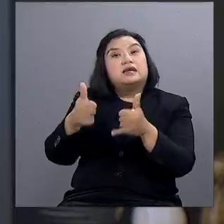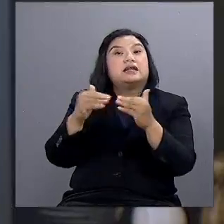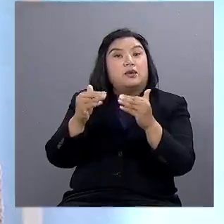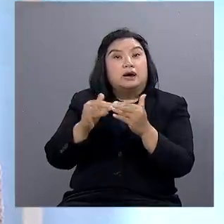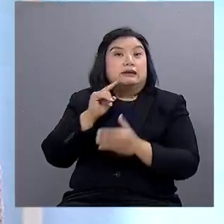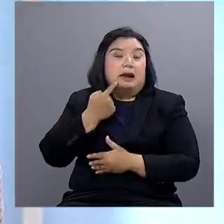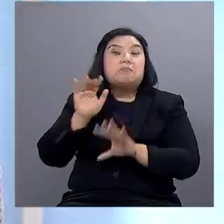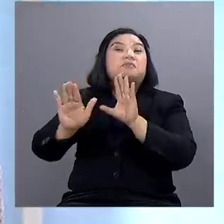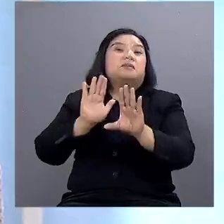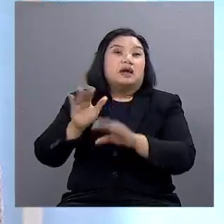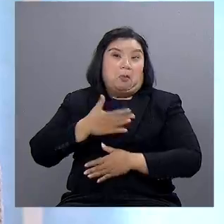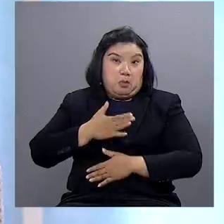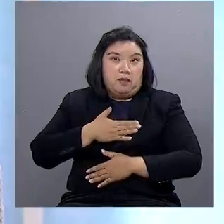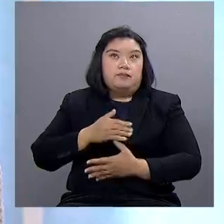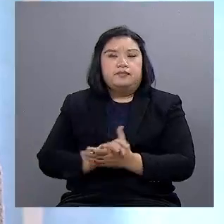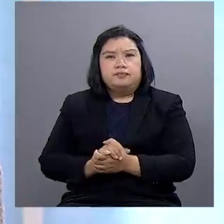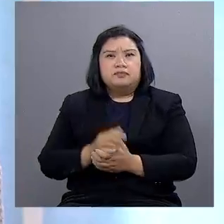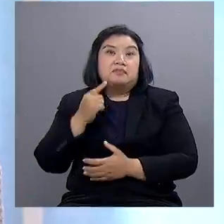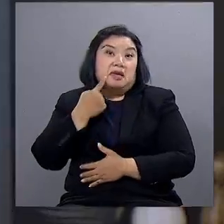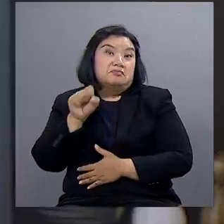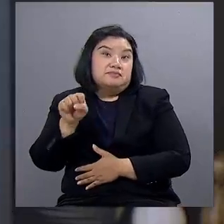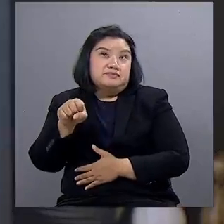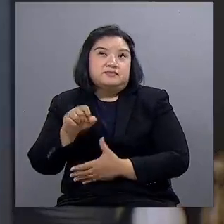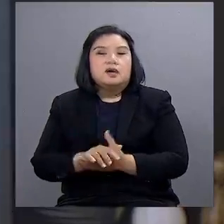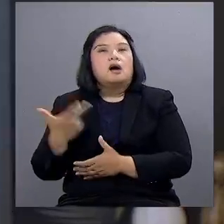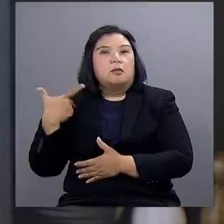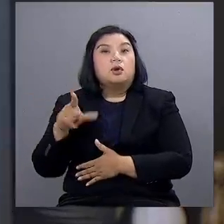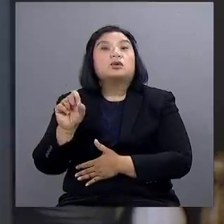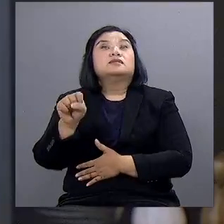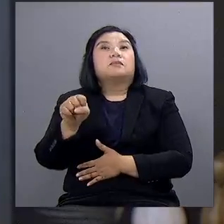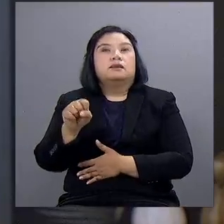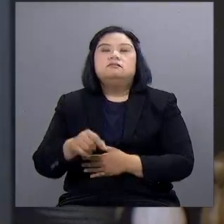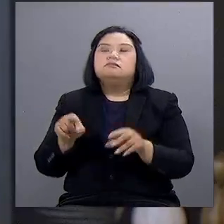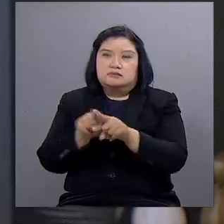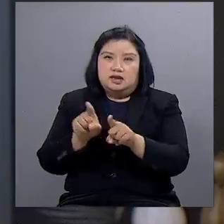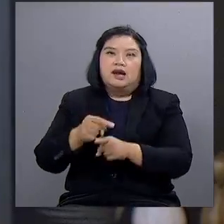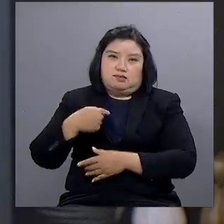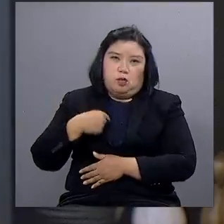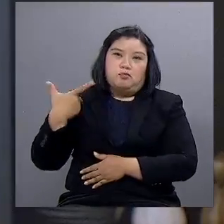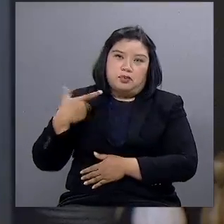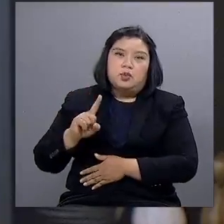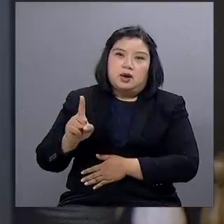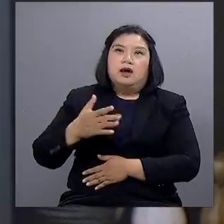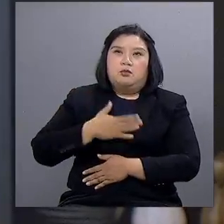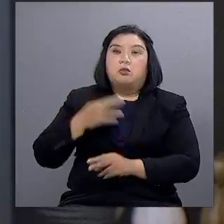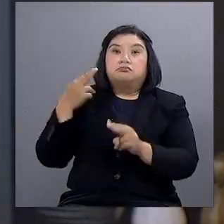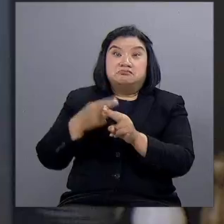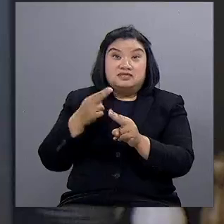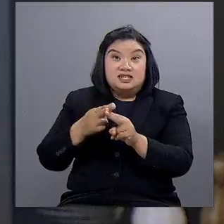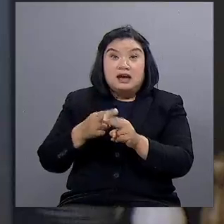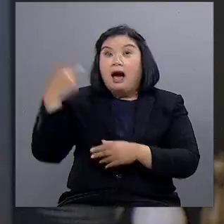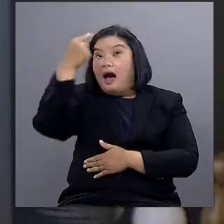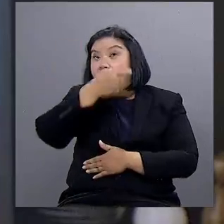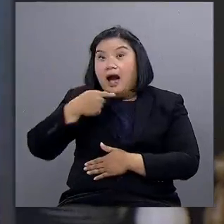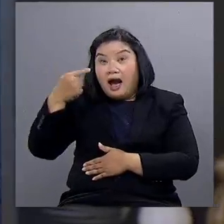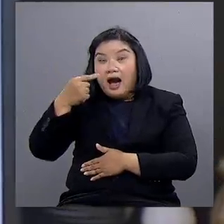เป็นเกลือไอโอดีนไหมฮะ เป็นเกลือไอโอดีน แสดงว่ามีประโยชน์ มีประโยชน์ครับเหมือนประโยชน์ที่ผมจะทำต่อจากนี้คือการประกาศรายชื่อผู้โชคดีที่รับหน้ากากอนามั